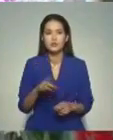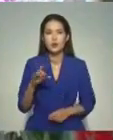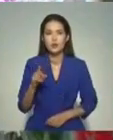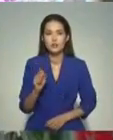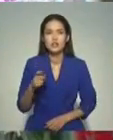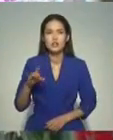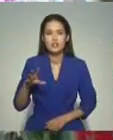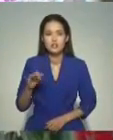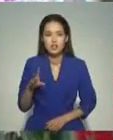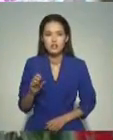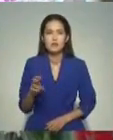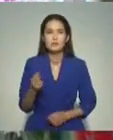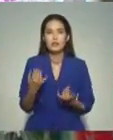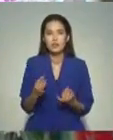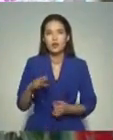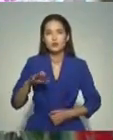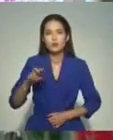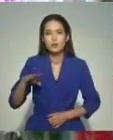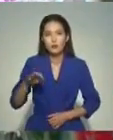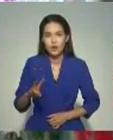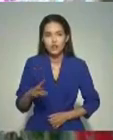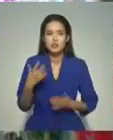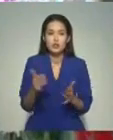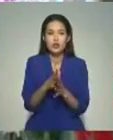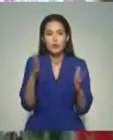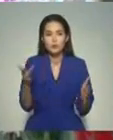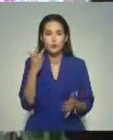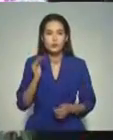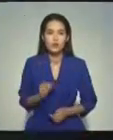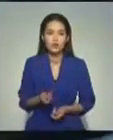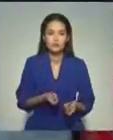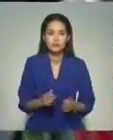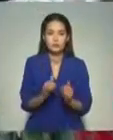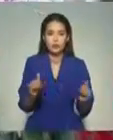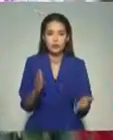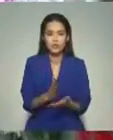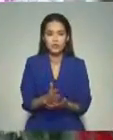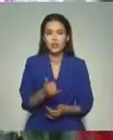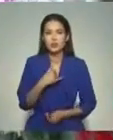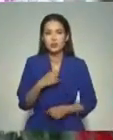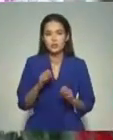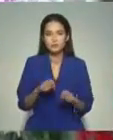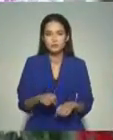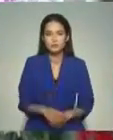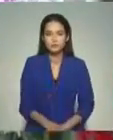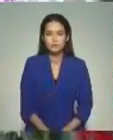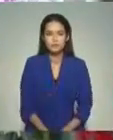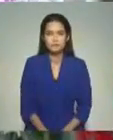хризантемы И конечно же тюльпаны сейчас Мы соберем одну такую композицию Можно мне пожалуйста